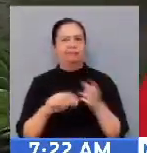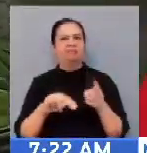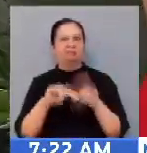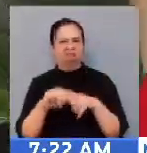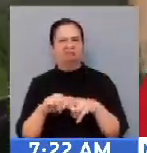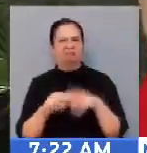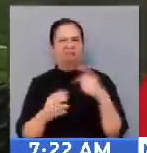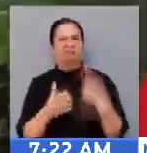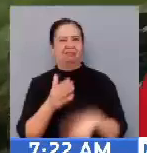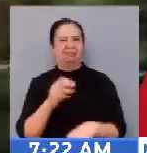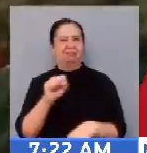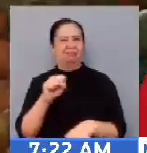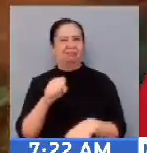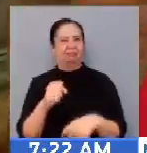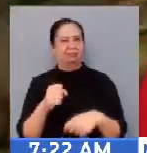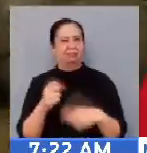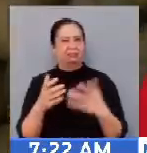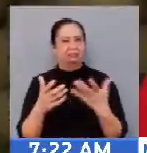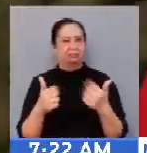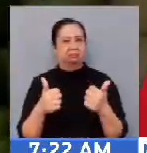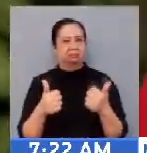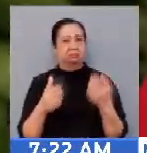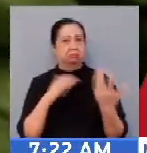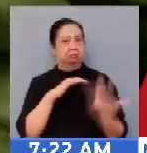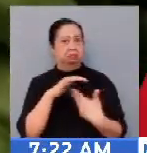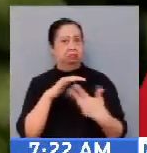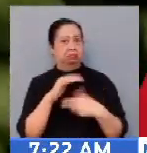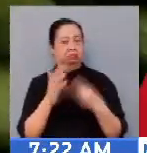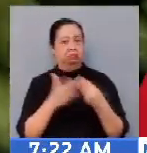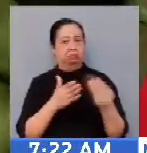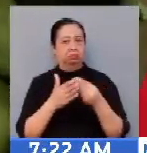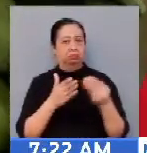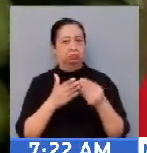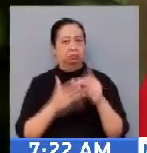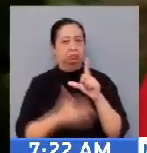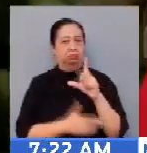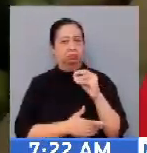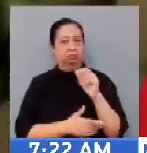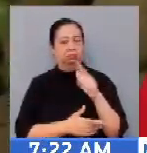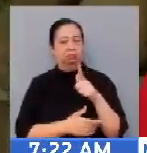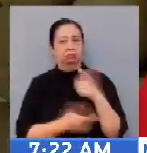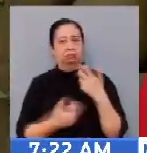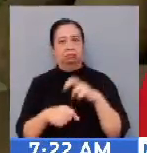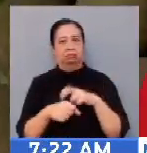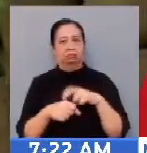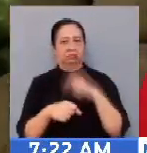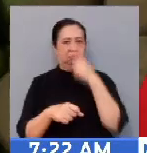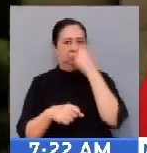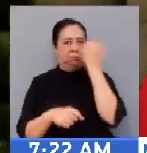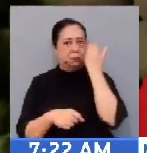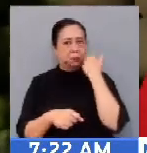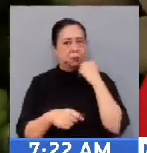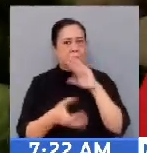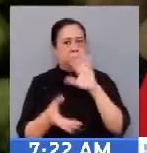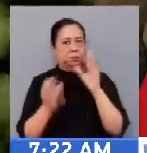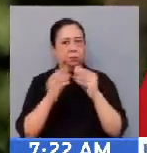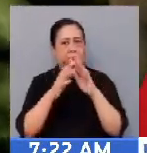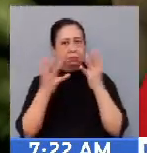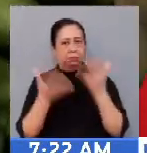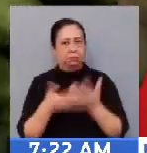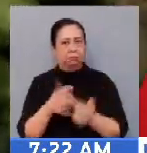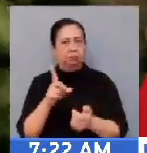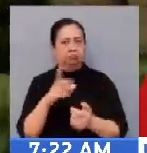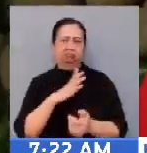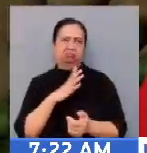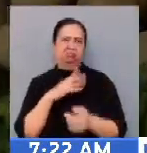Ano, ano ba? Dumami ba yung bumibili ng lokal na patatas dahil may kakulangan tayo sa buong mundo? Okay lang po. Ganun pa rin naman.